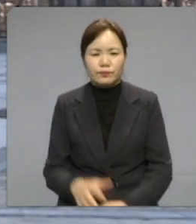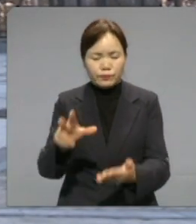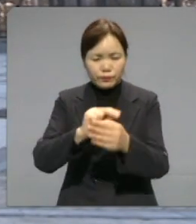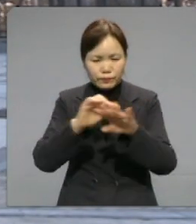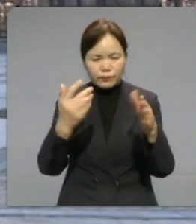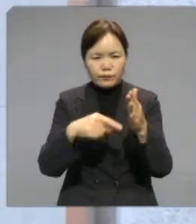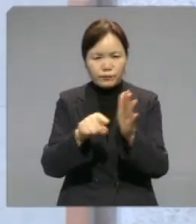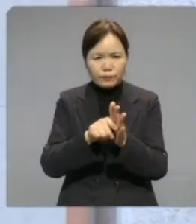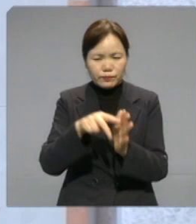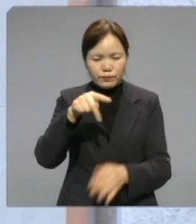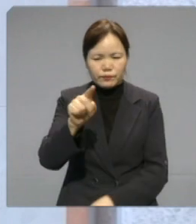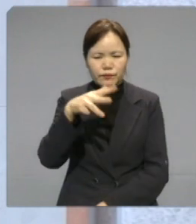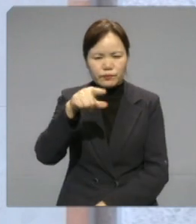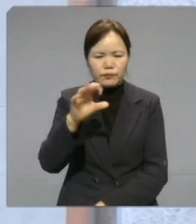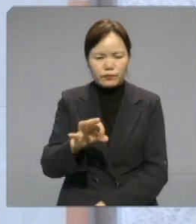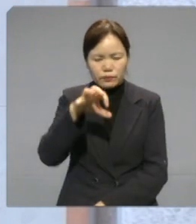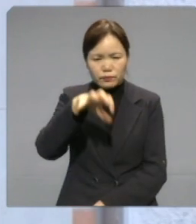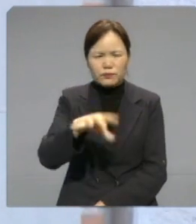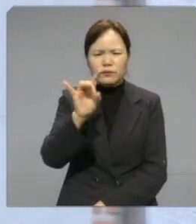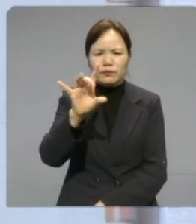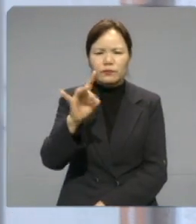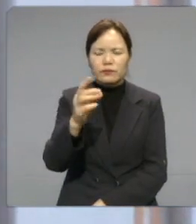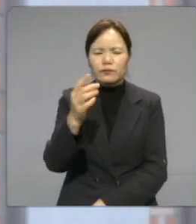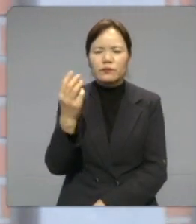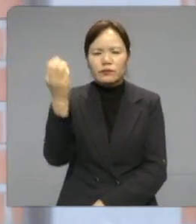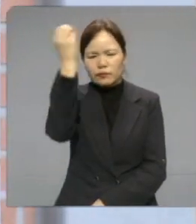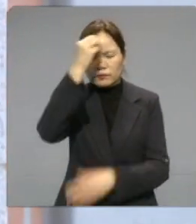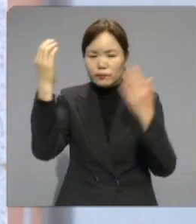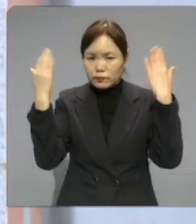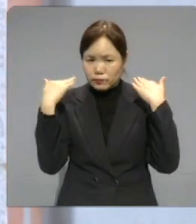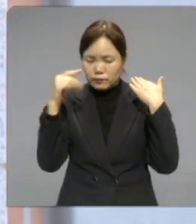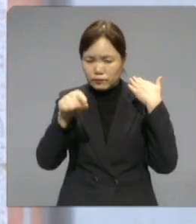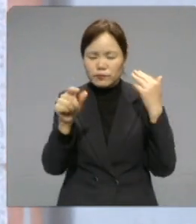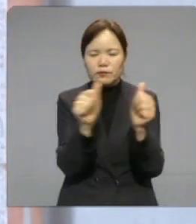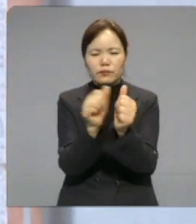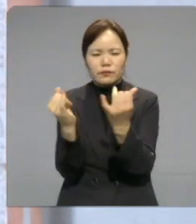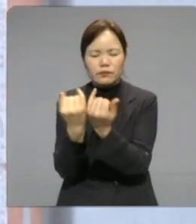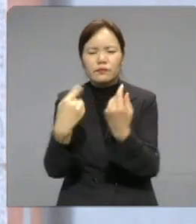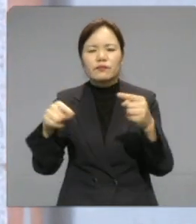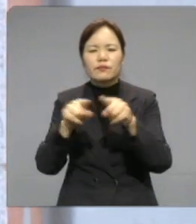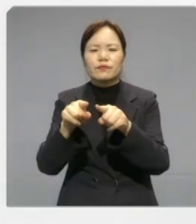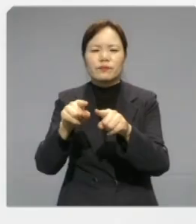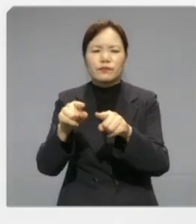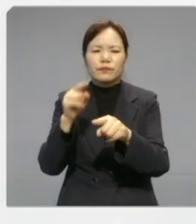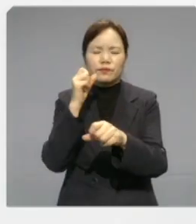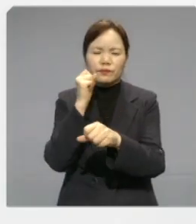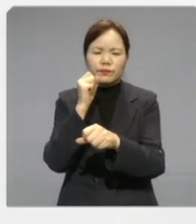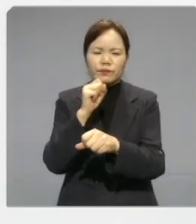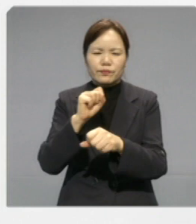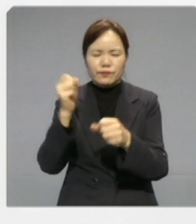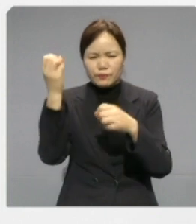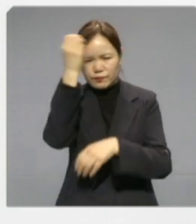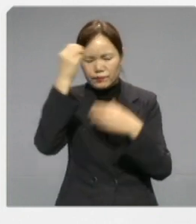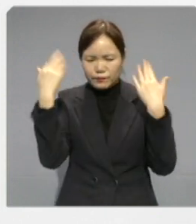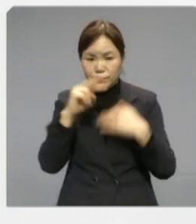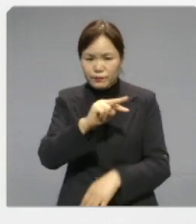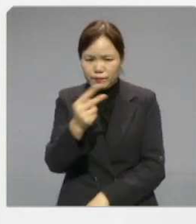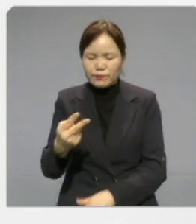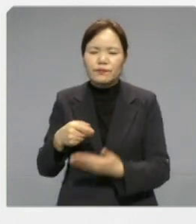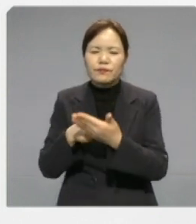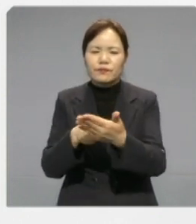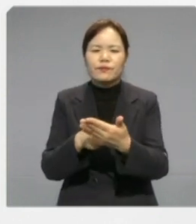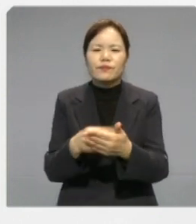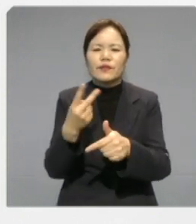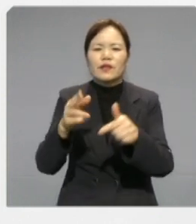위해 서창동의 유일한 고등학교인 도림고의 남녀공학 전환이 대안으로 제시되었습니다. 인천시 교육청이